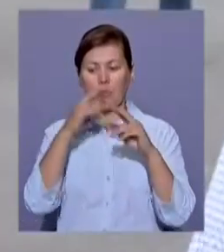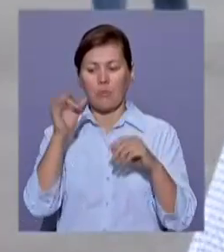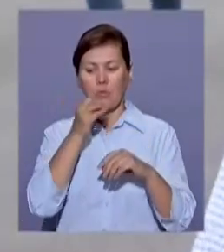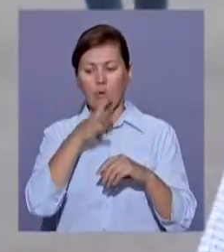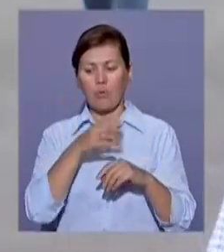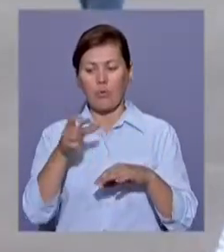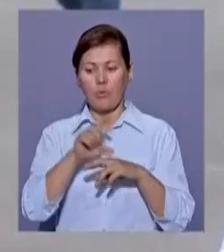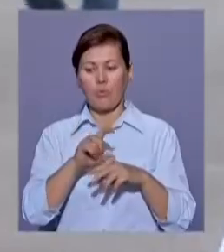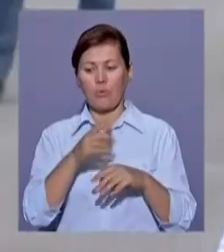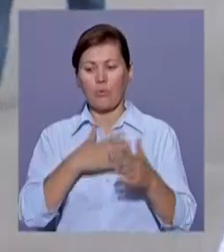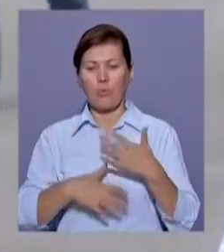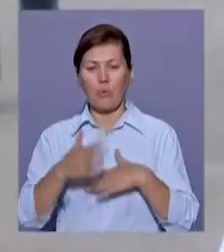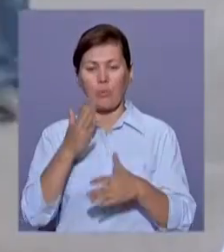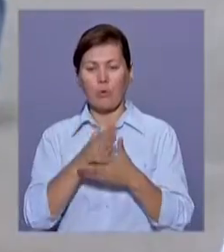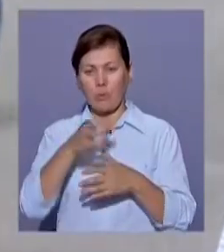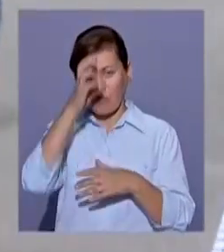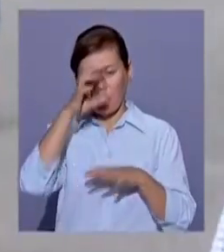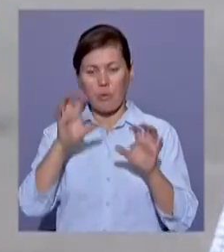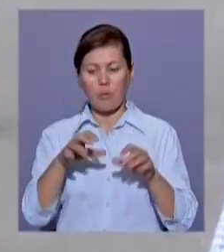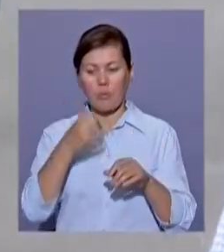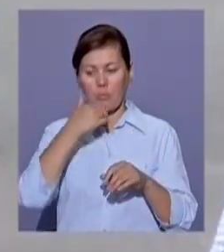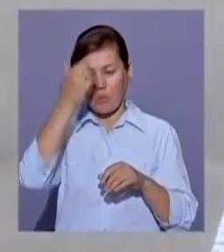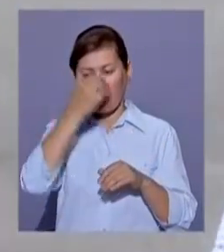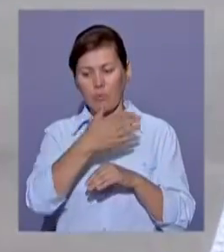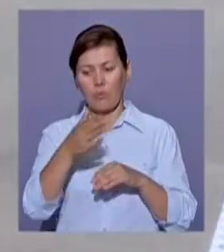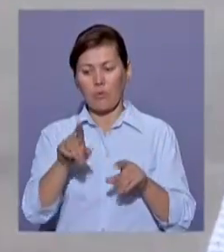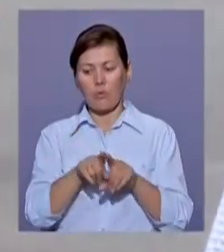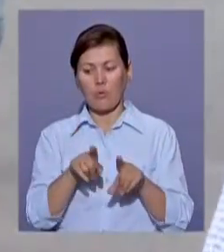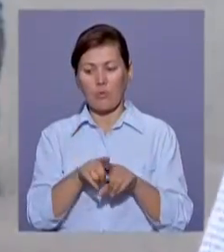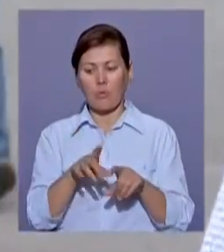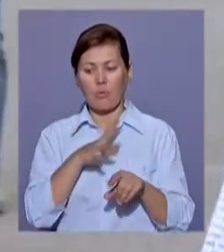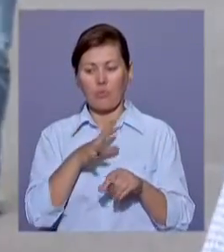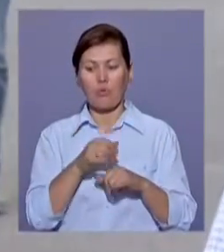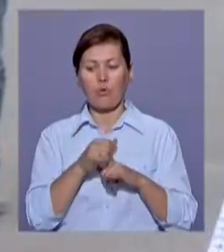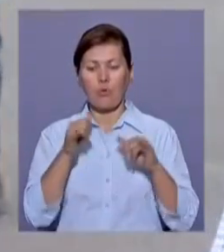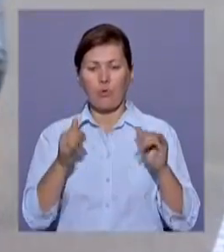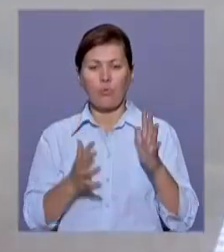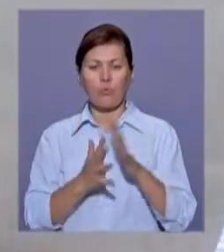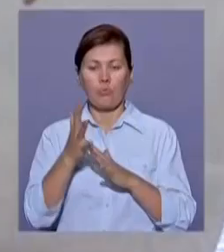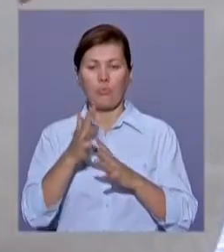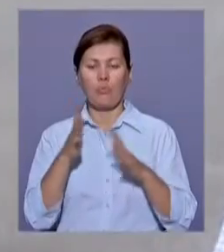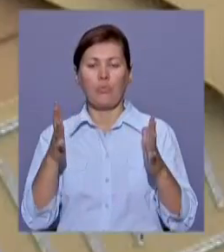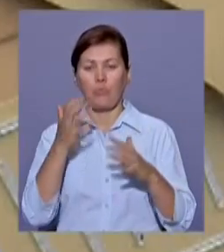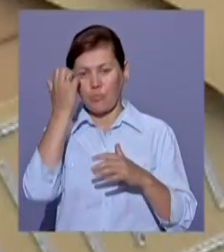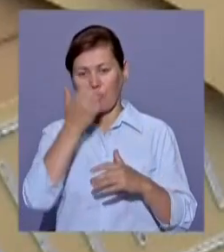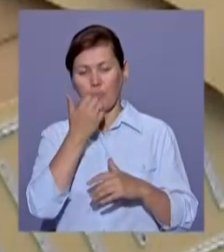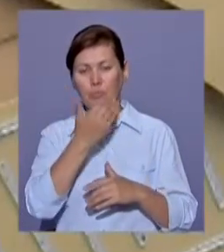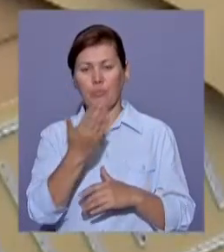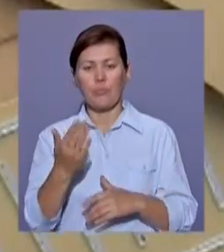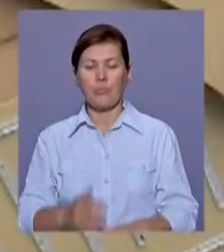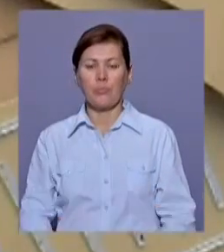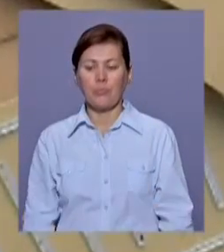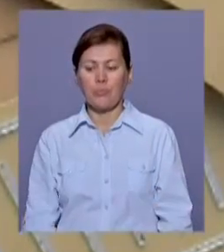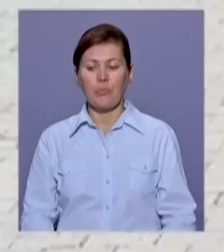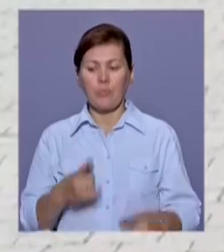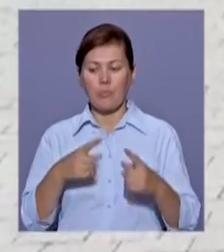Жақсы, өте-өте біз қуаныштымыз. Елбасымызға рахмет, осыншалықты көркейткеніне біз алғысымыз шексіз сол кісіге. Бас